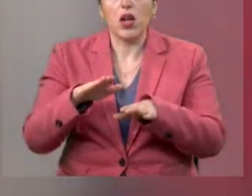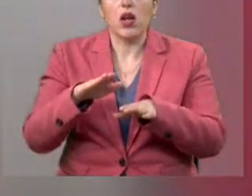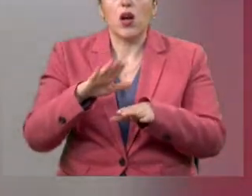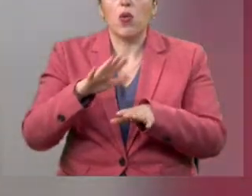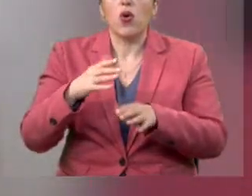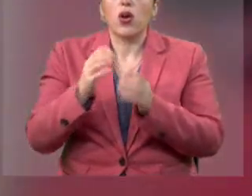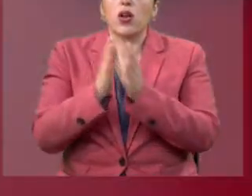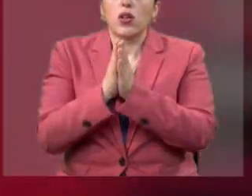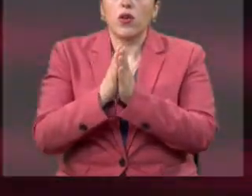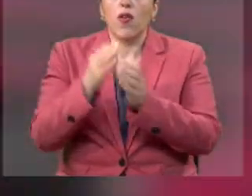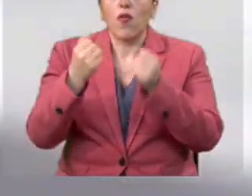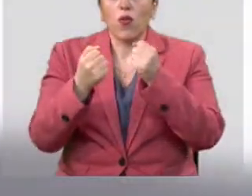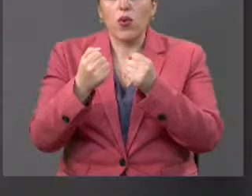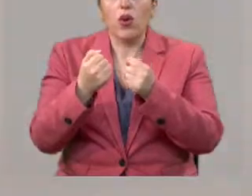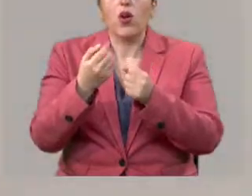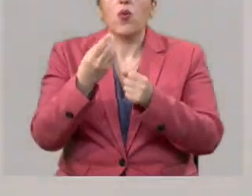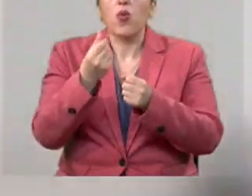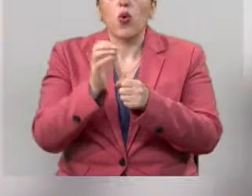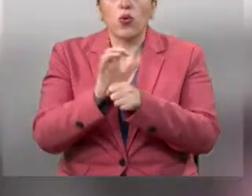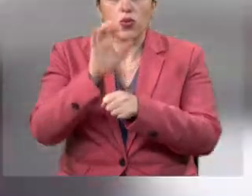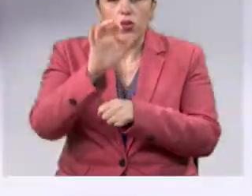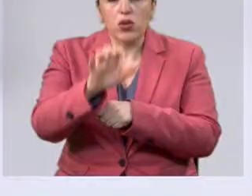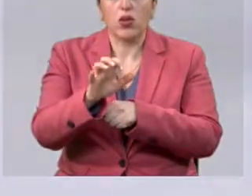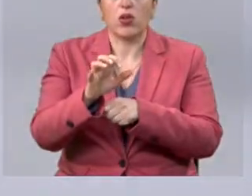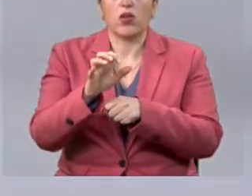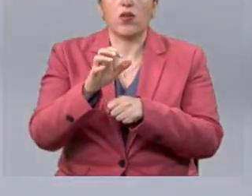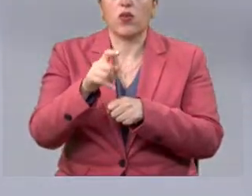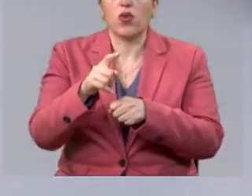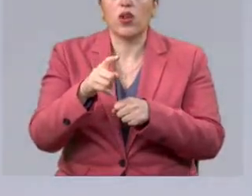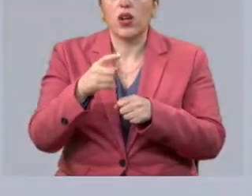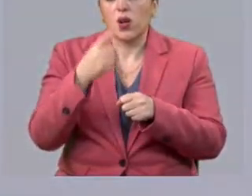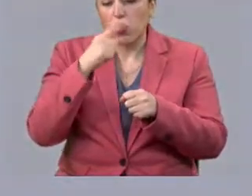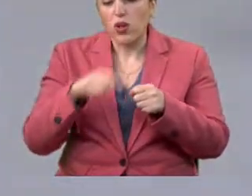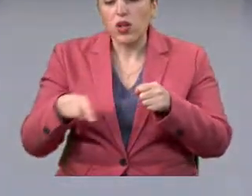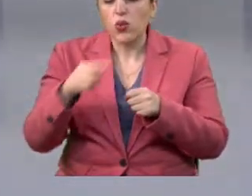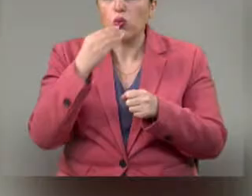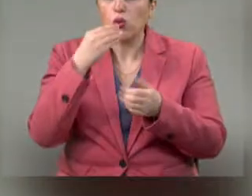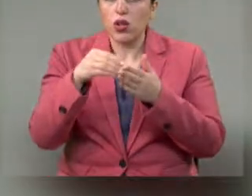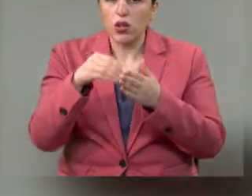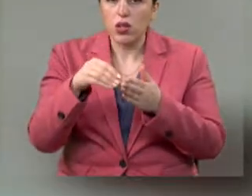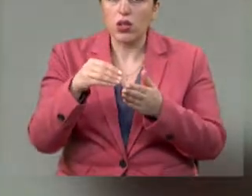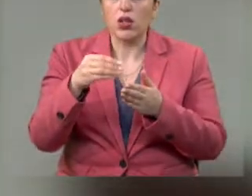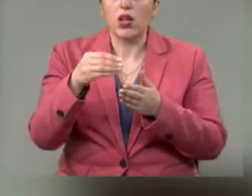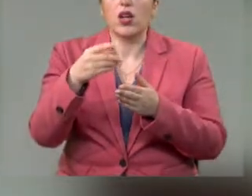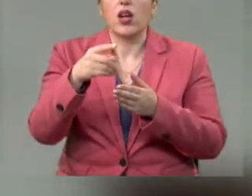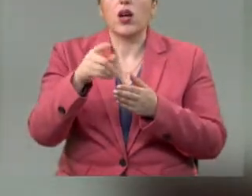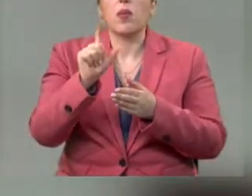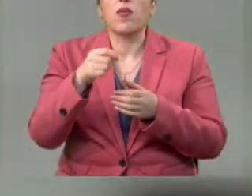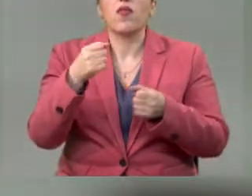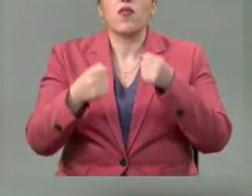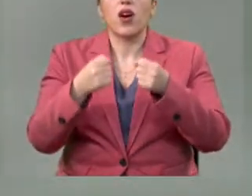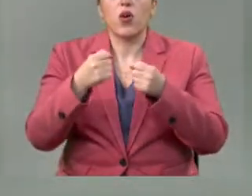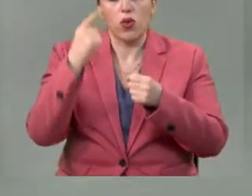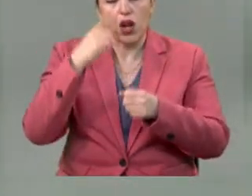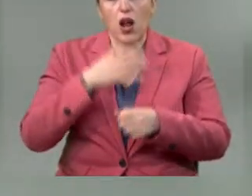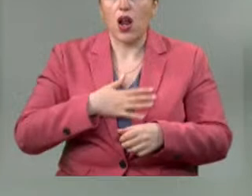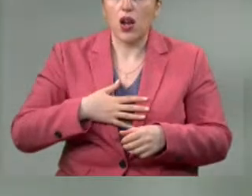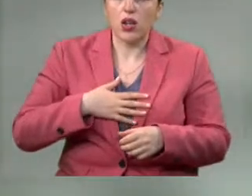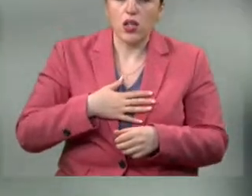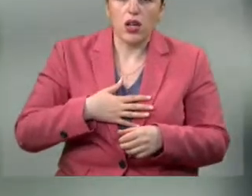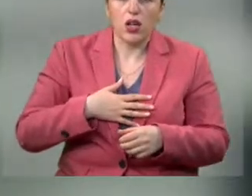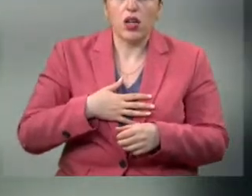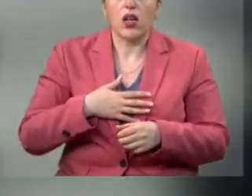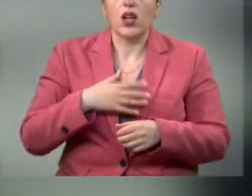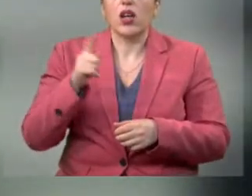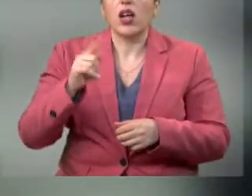խնդրում, որ կարողանան կրկնակի թանկ գնով մոտակա համայնքներից իրենց սնունդ գնեն։ Բեռների հասցեատերը ներնել անհանգստացած են, մթերքը